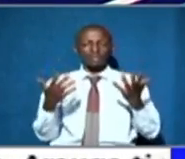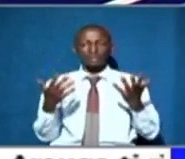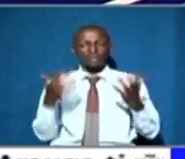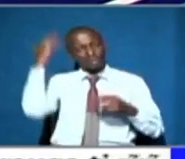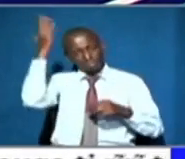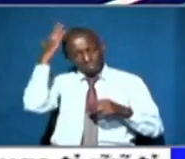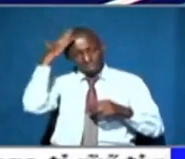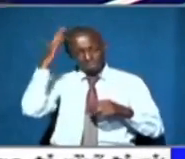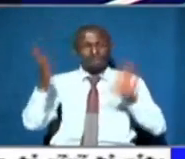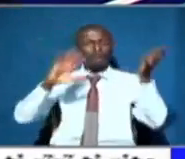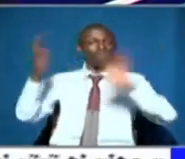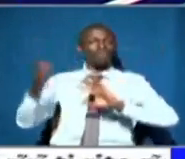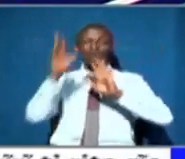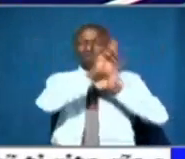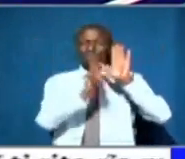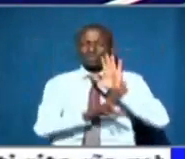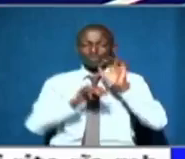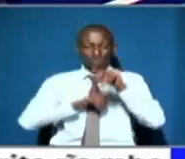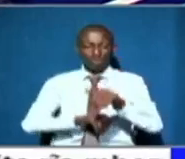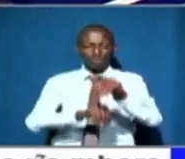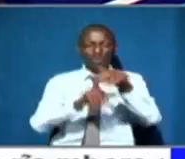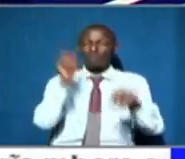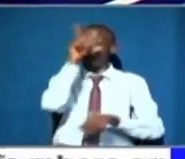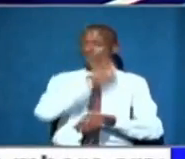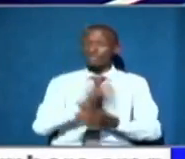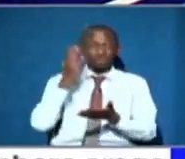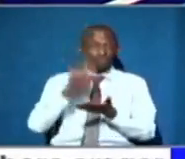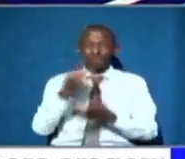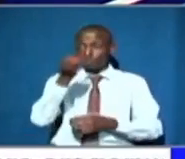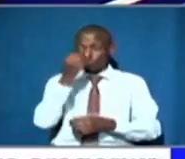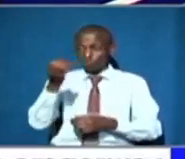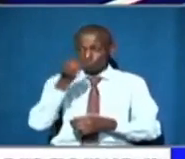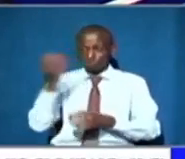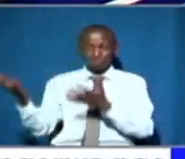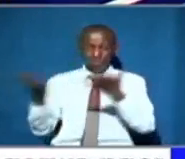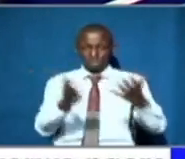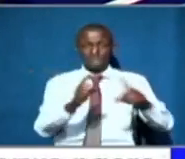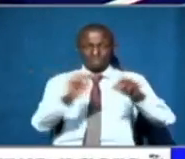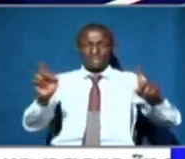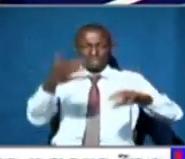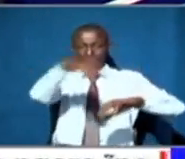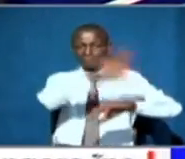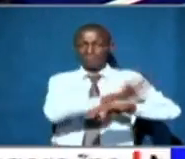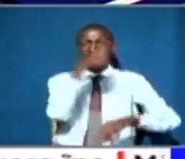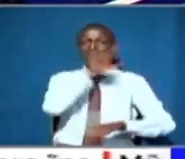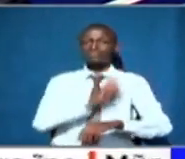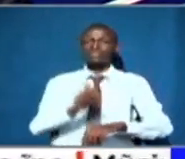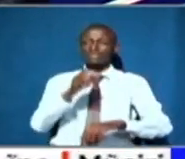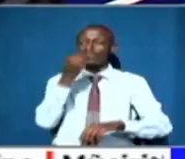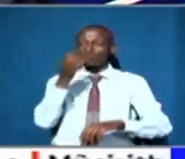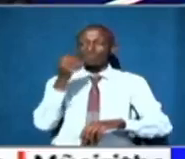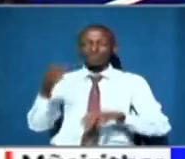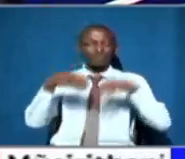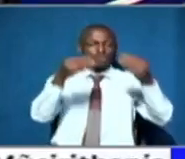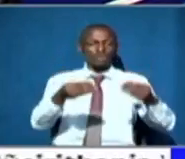ri wa interfaith no nitumirie mawatho manyu na ni madirakora irio irehetwo no ni packed ugo mudu arandeyo irio ndararira